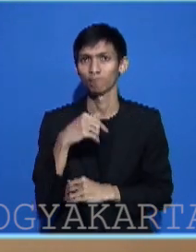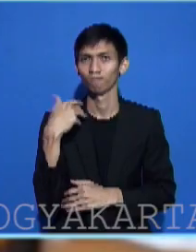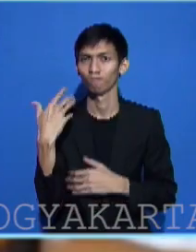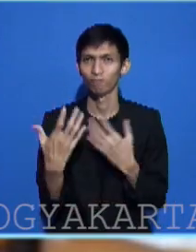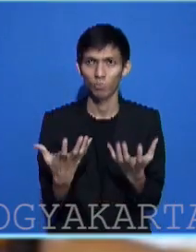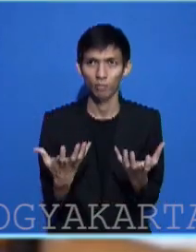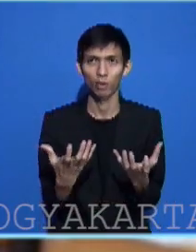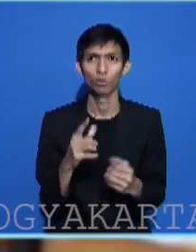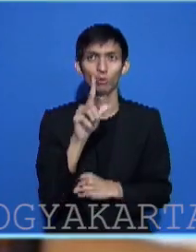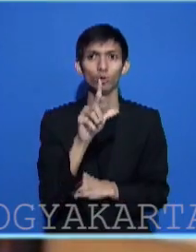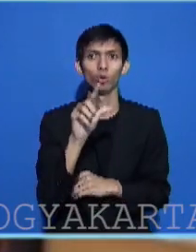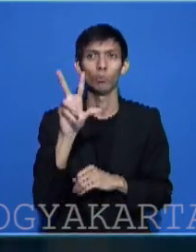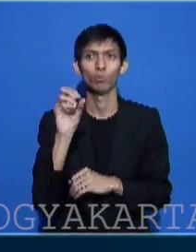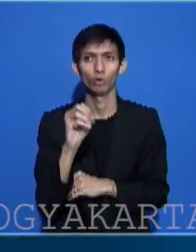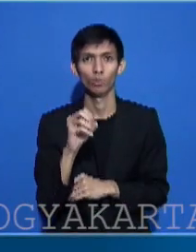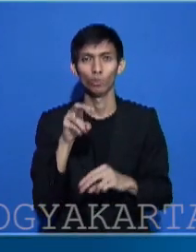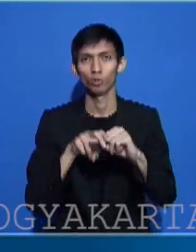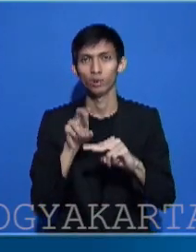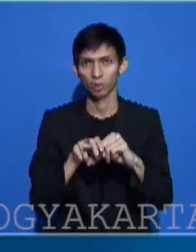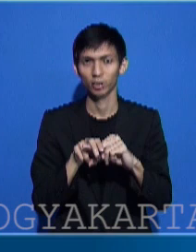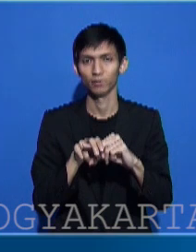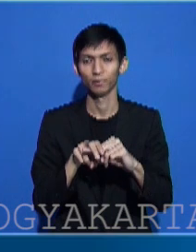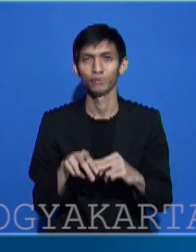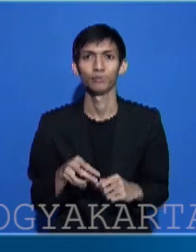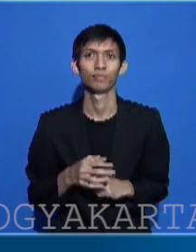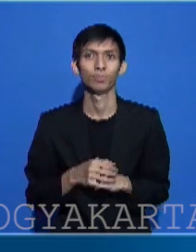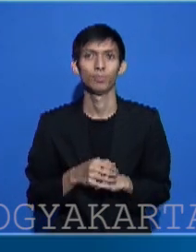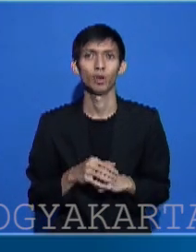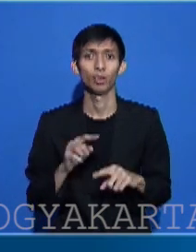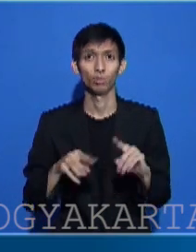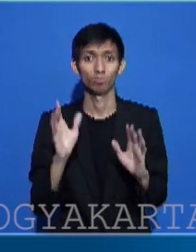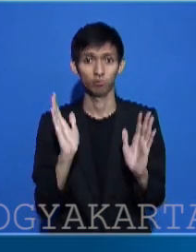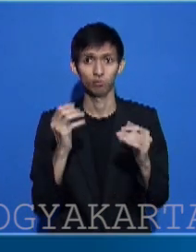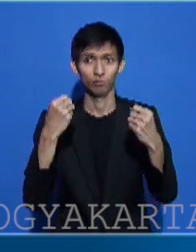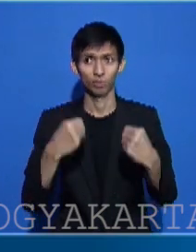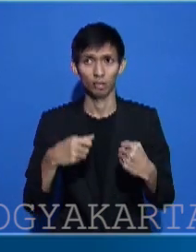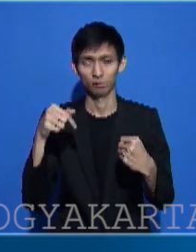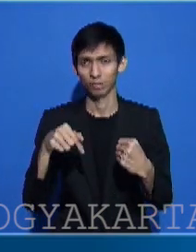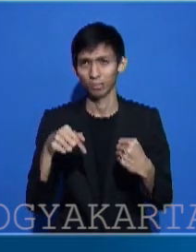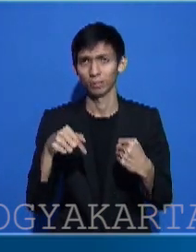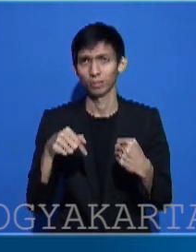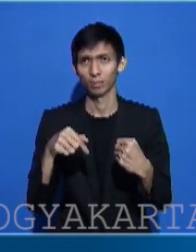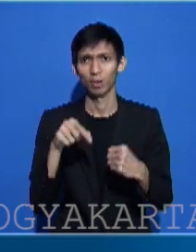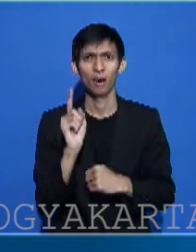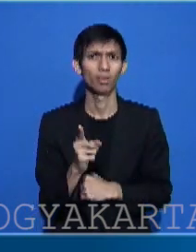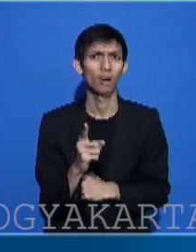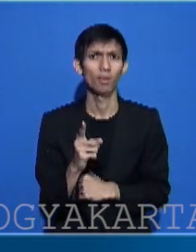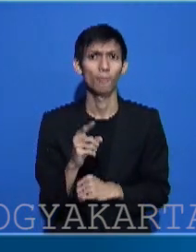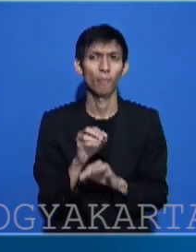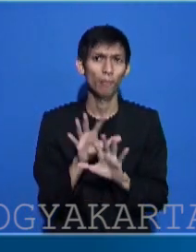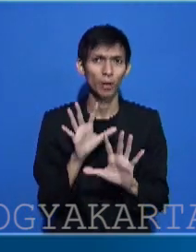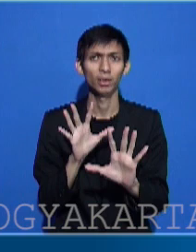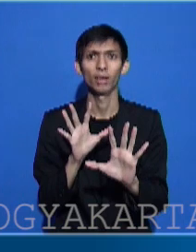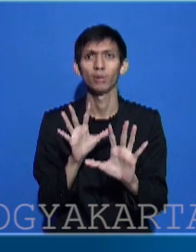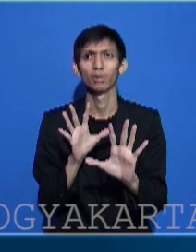720-an Tetapi kalau pernah terpidana itu juga wajib dicantumkan minimal jedanya 5